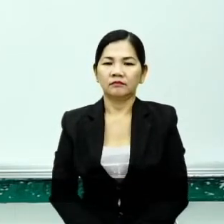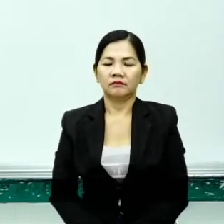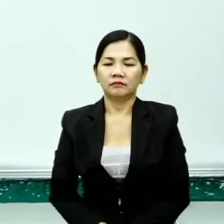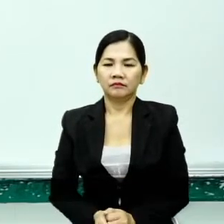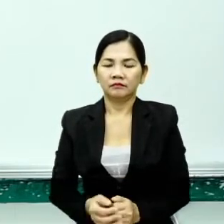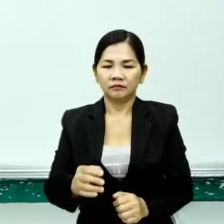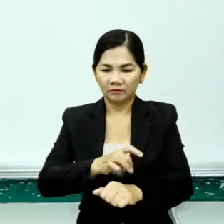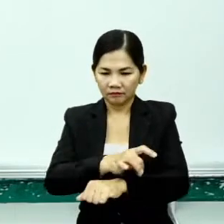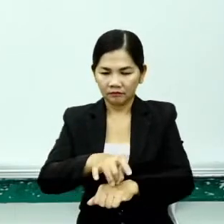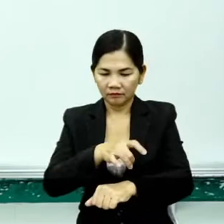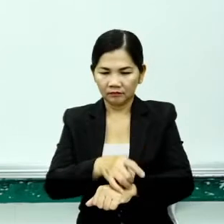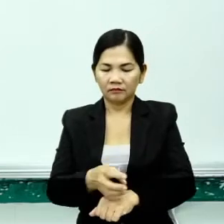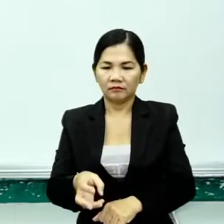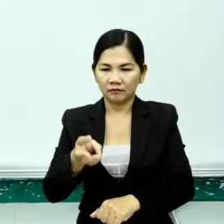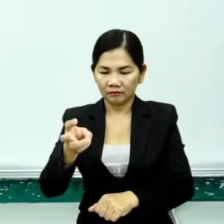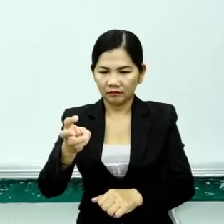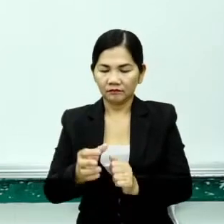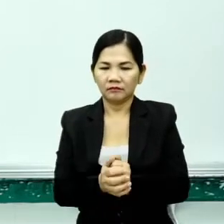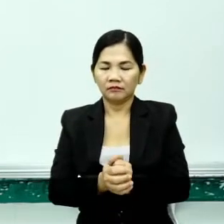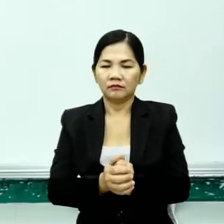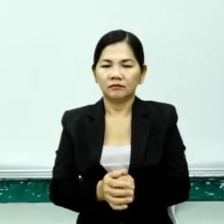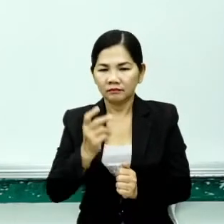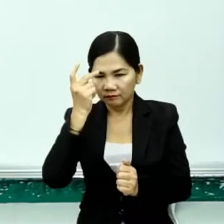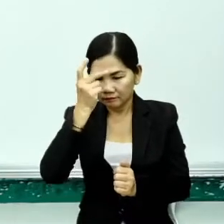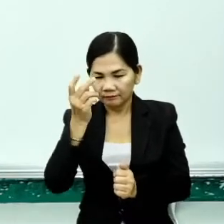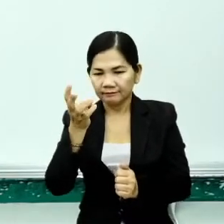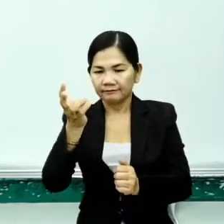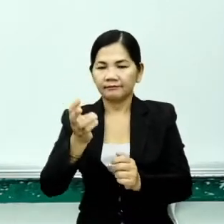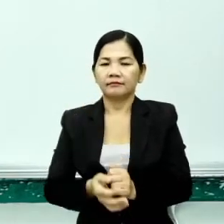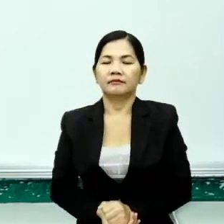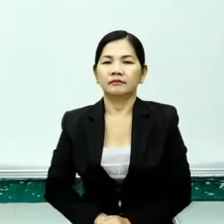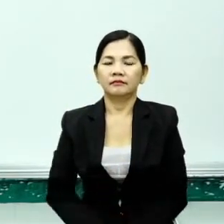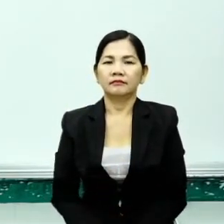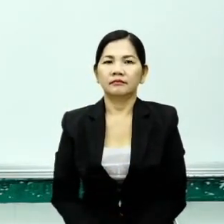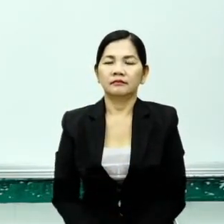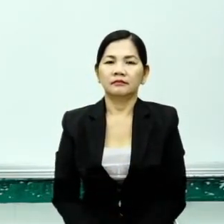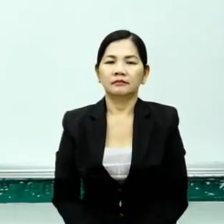chàng chắc nè cừu tục bị bằng tịch đầm bề con cha cực